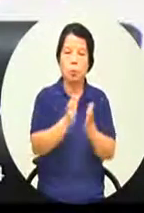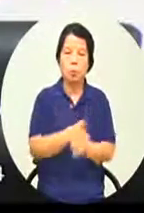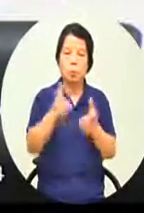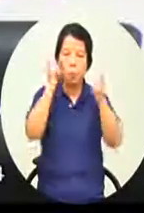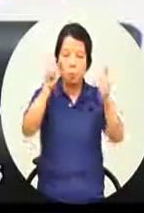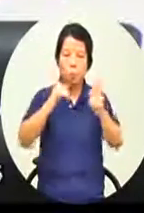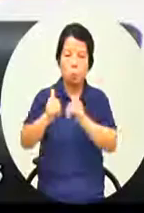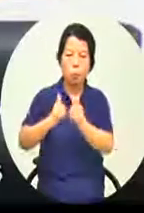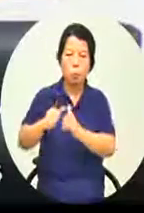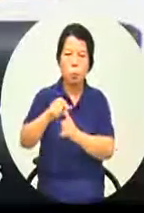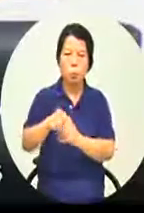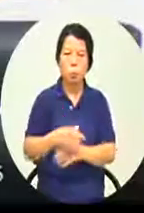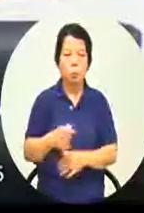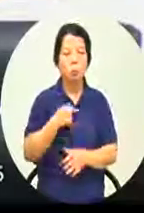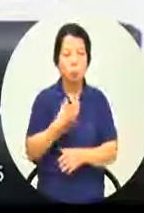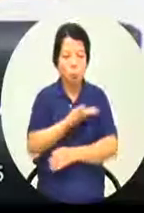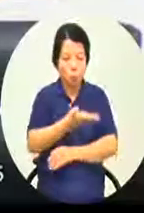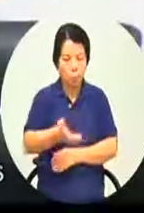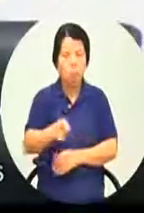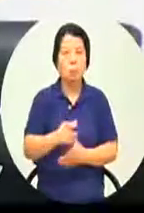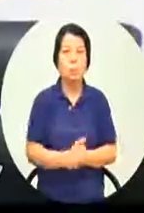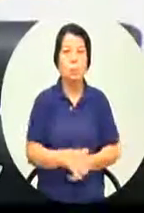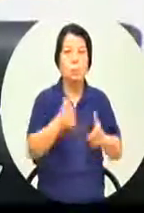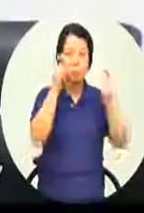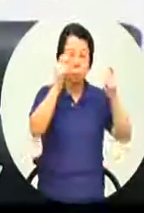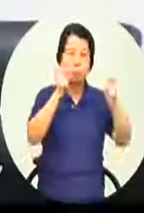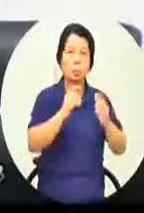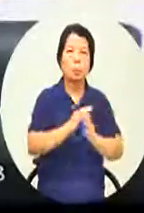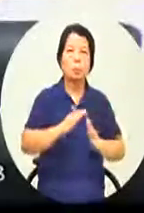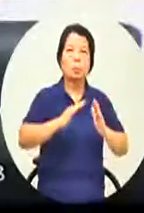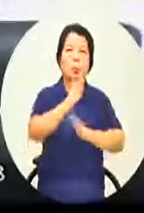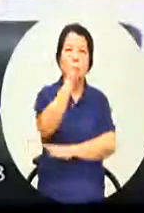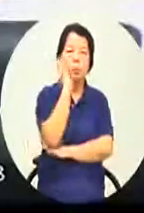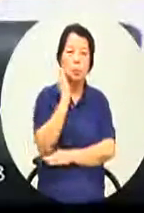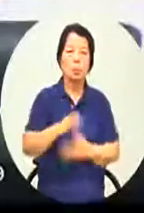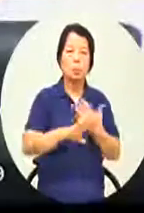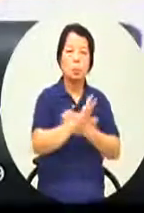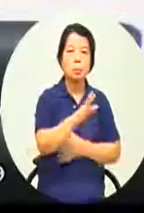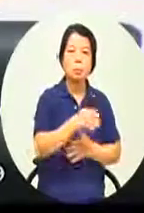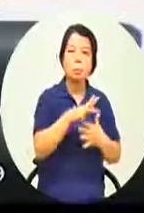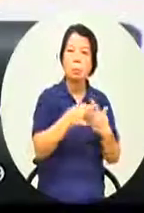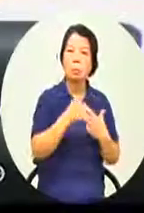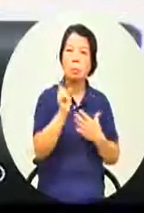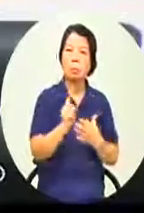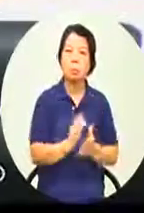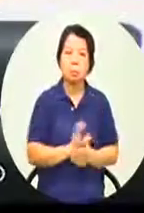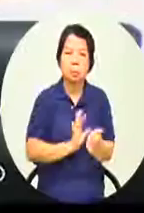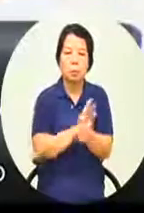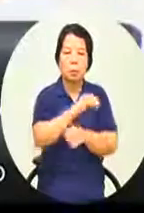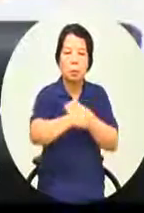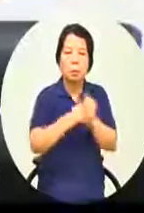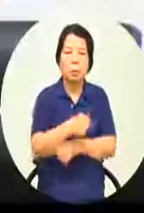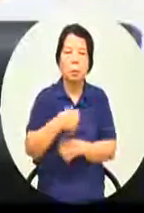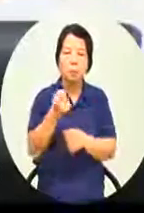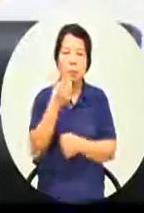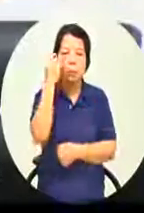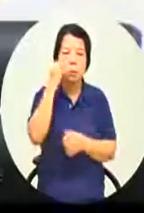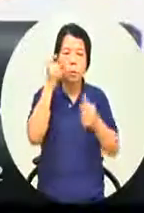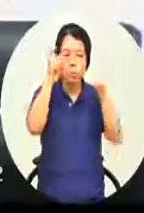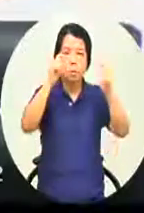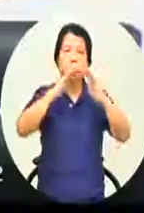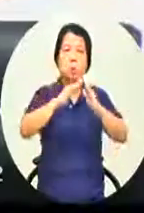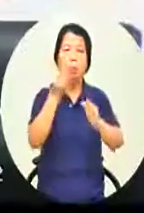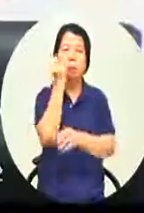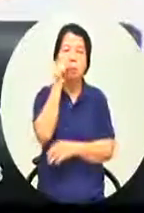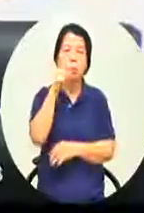但是我们又看到高雄市政府现在其他的作为是什么呢？他说推展高雄市的观光，结果